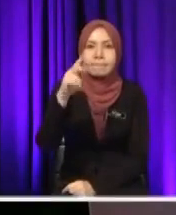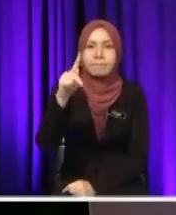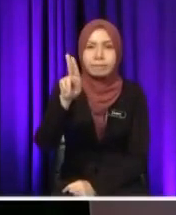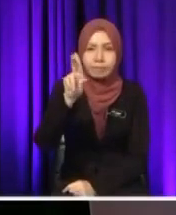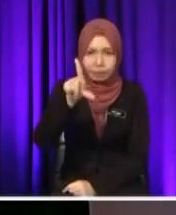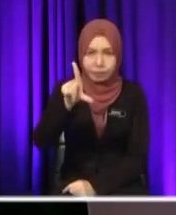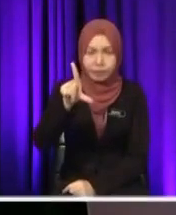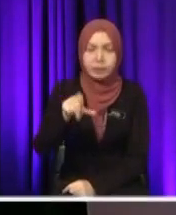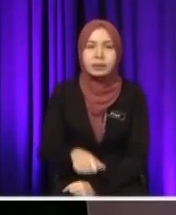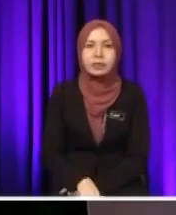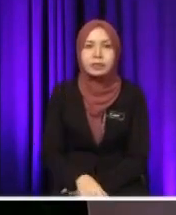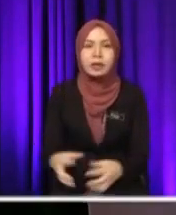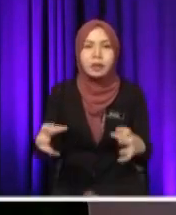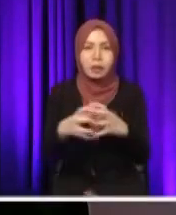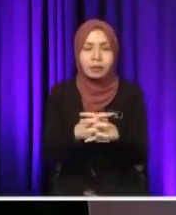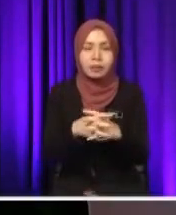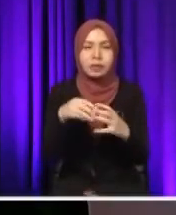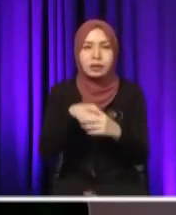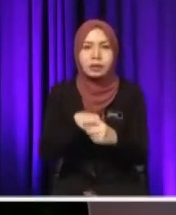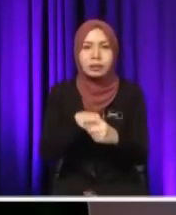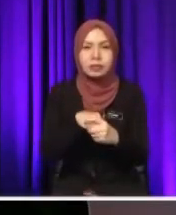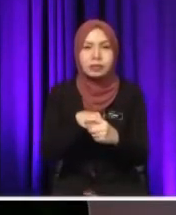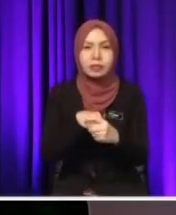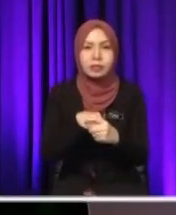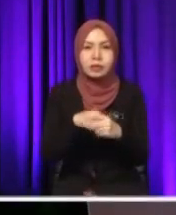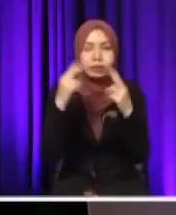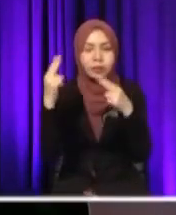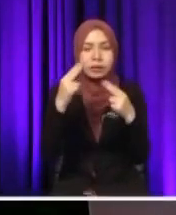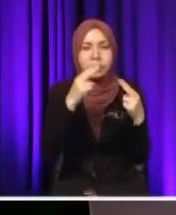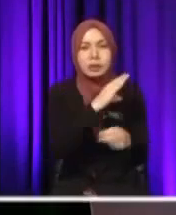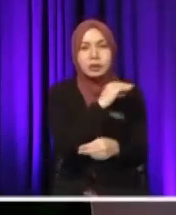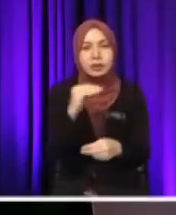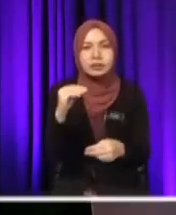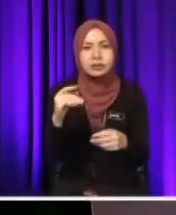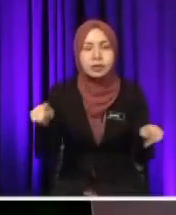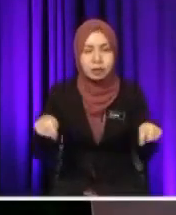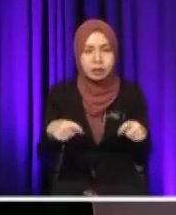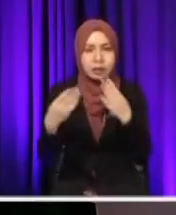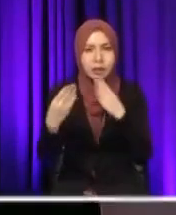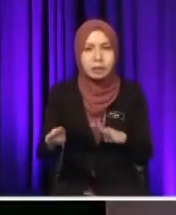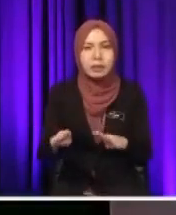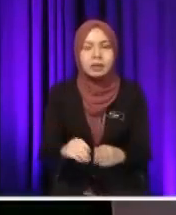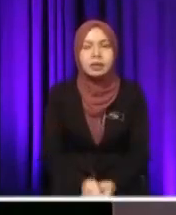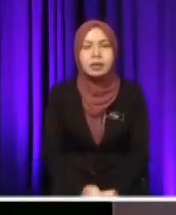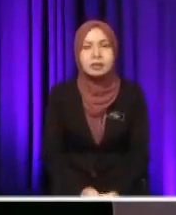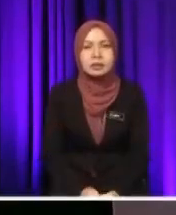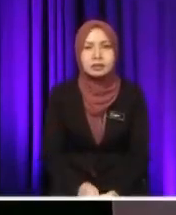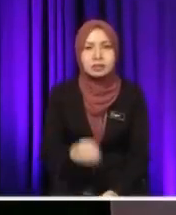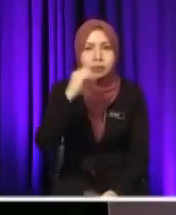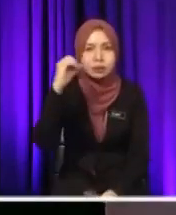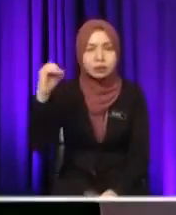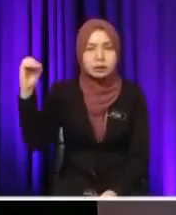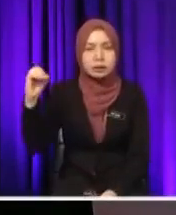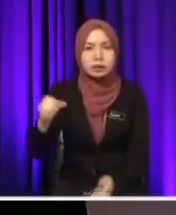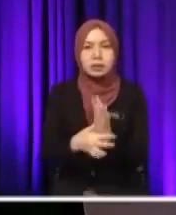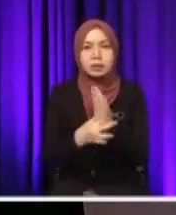dalam udara ataupun daripada bahan tindak balas. Okey. Pengoksidaan minyak sawit menghasilkan radikal bebas sebatian